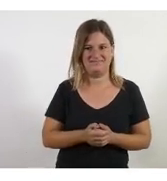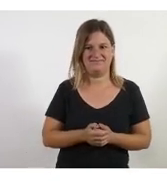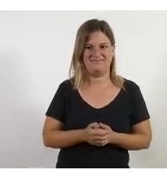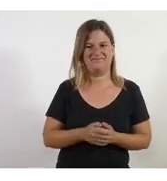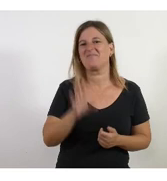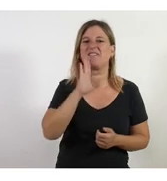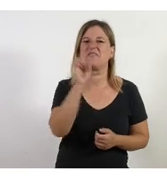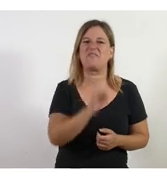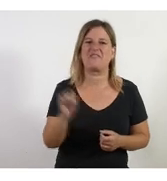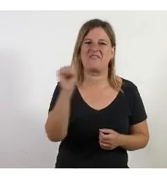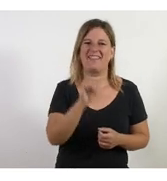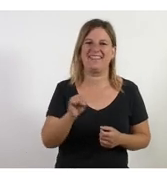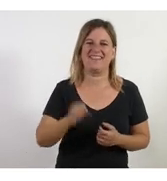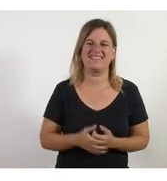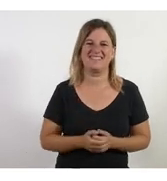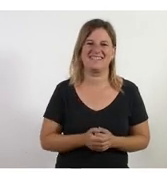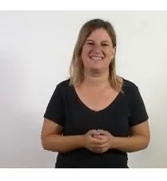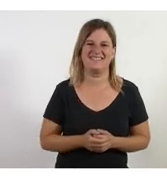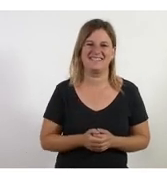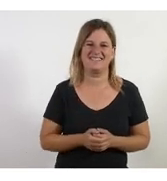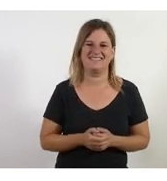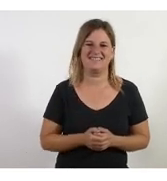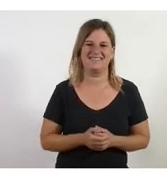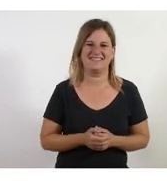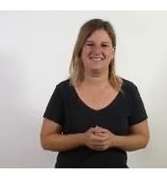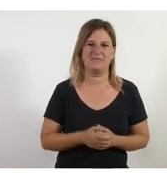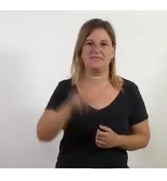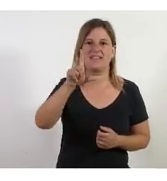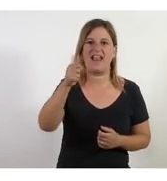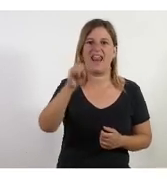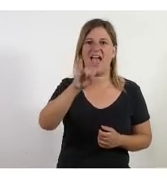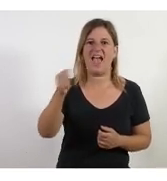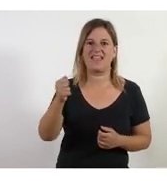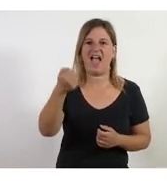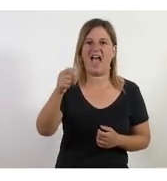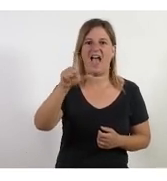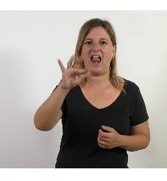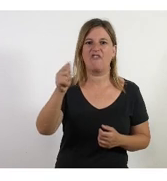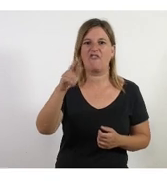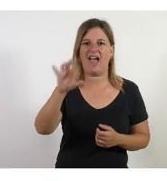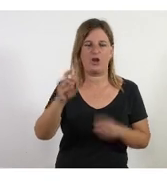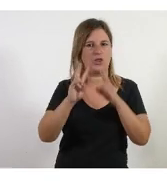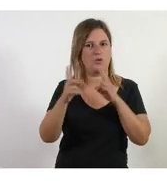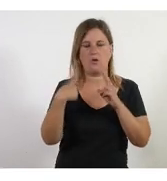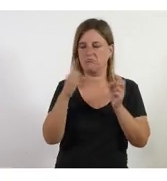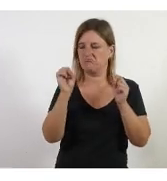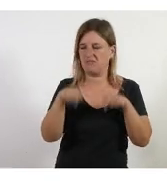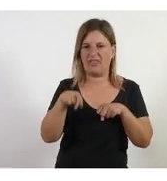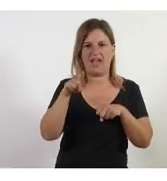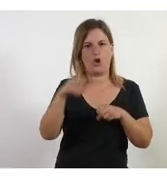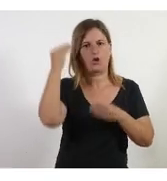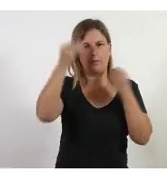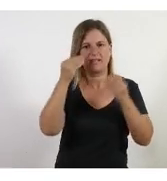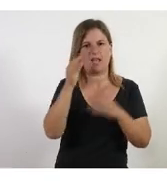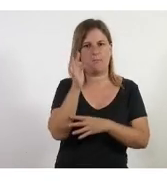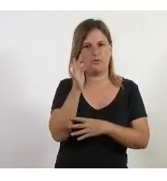Fantàstic. Genial, Mercè. Mira, la Laia Alfaro ens diu que està d'acord en pensar en aspectes